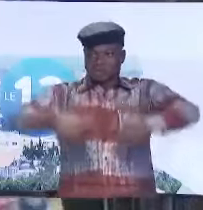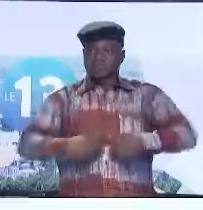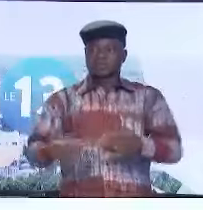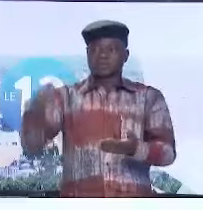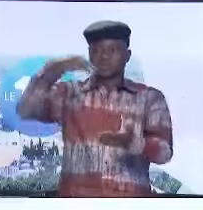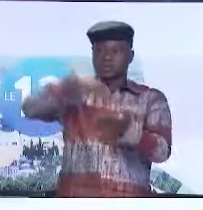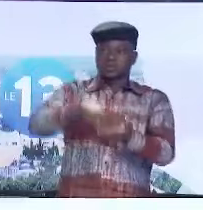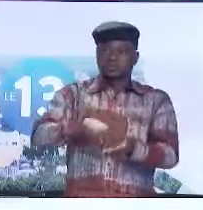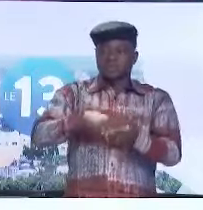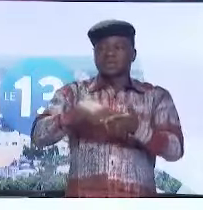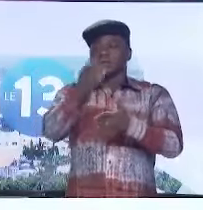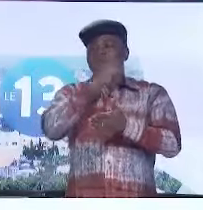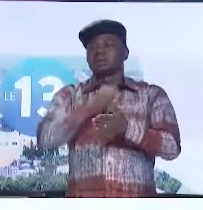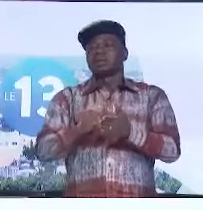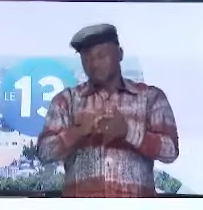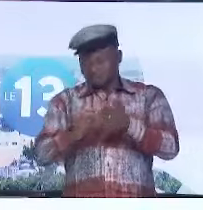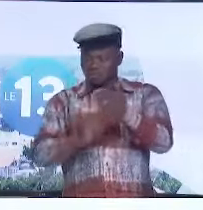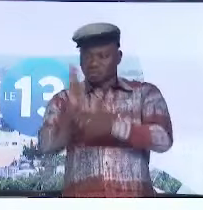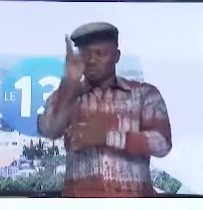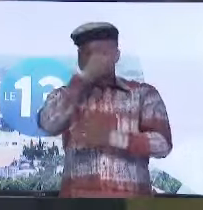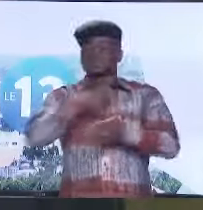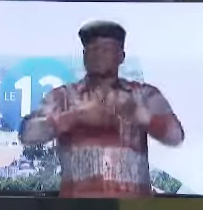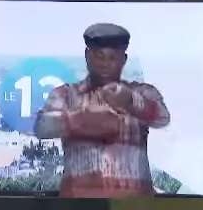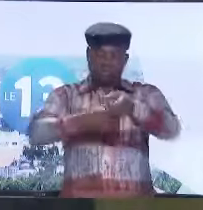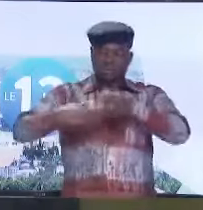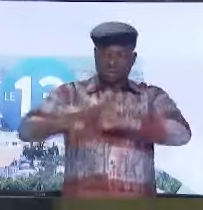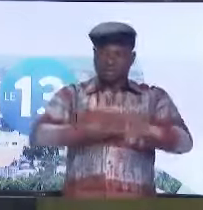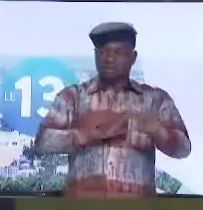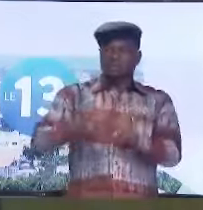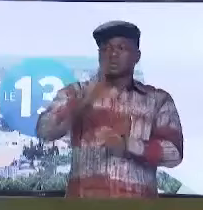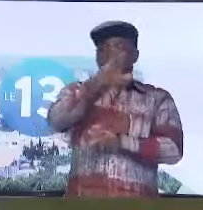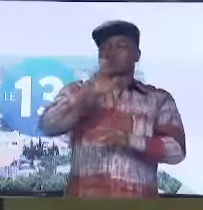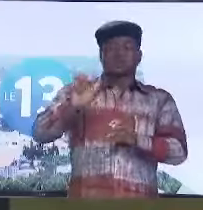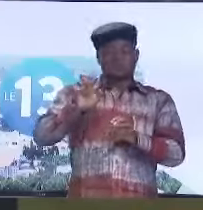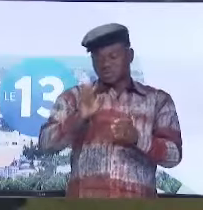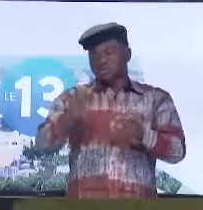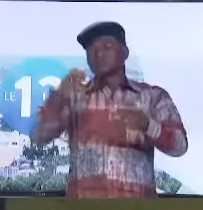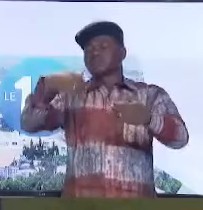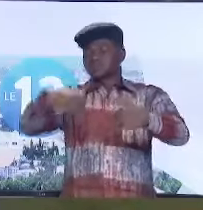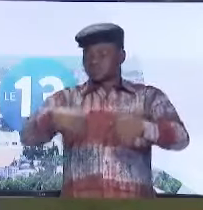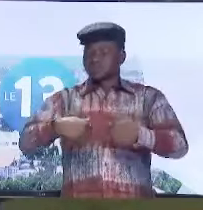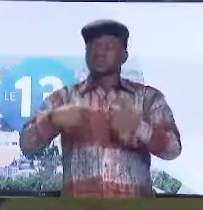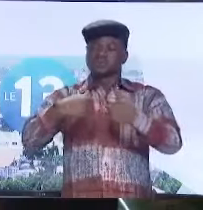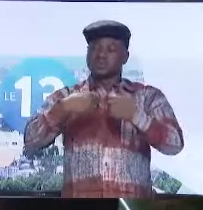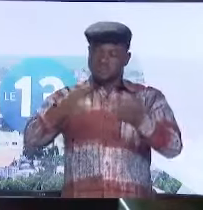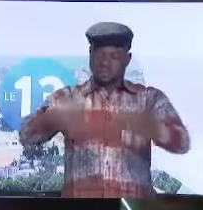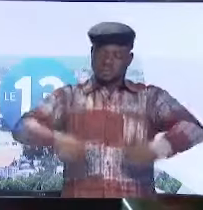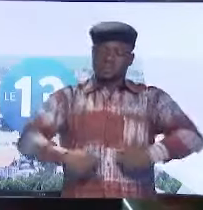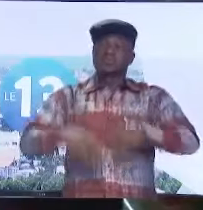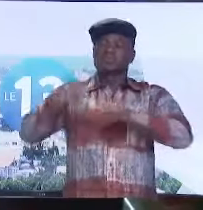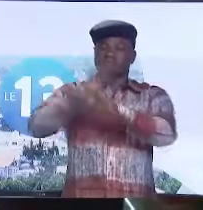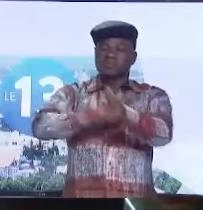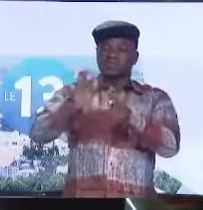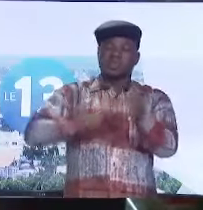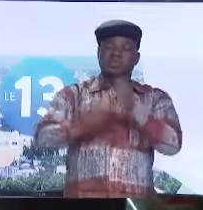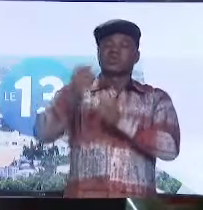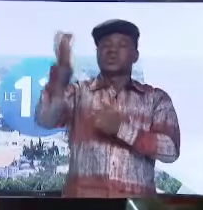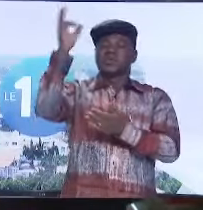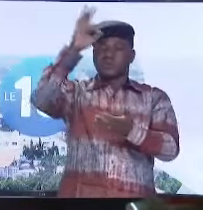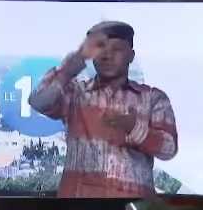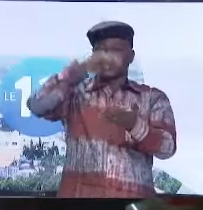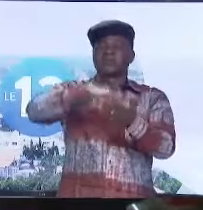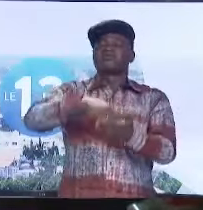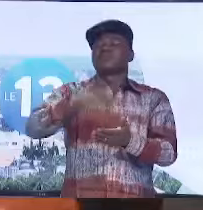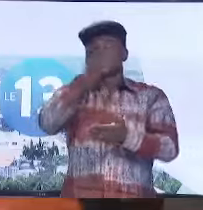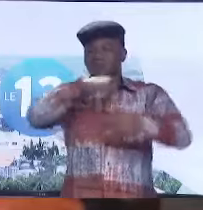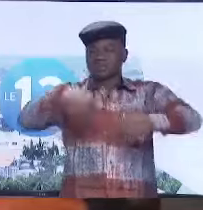agricoles réalisées et 300 jeunes formés en programme de formation élaboré. Bref, plus de 9000 jeunes et femmes